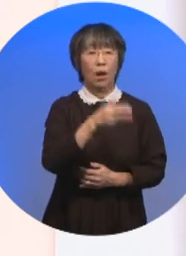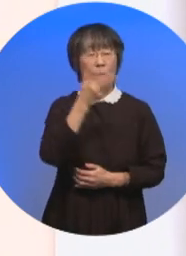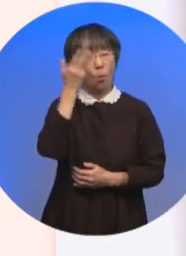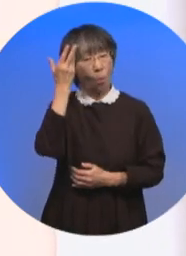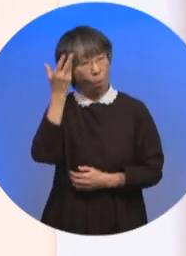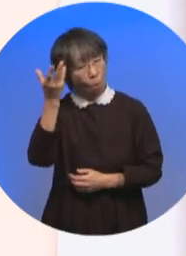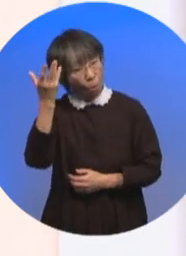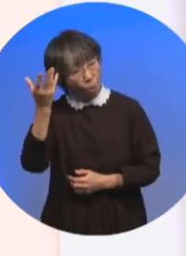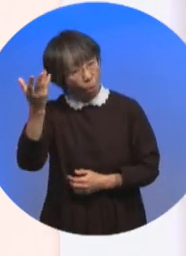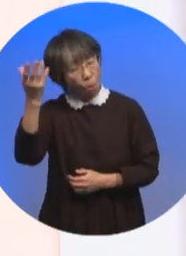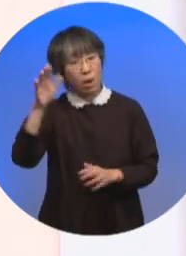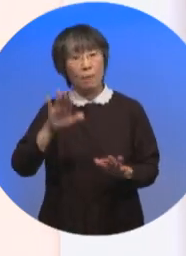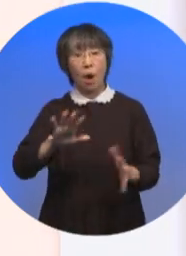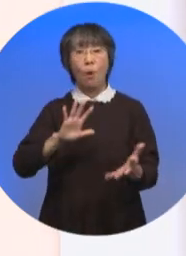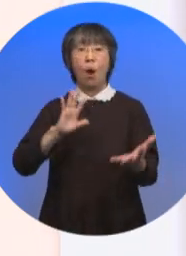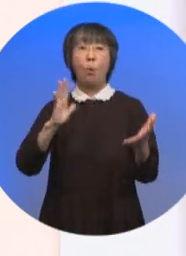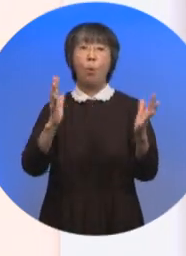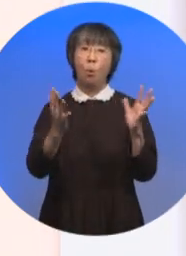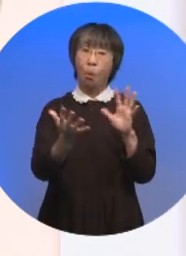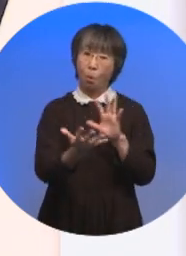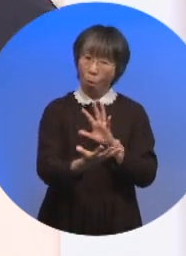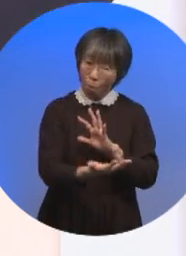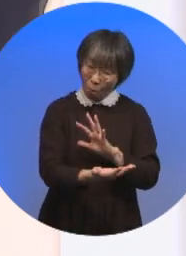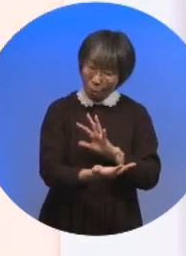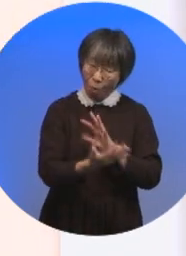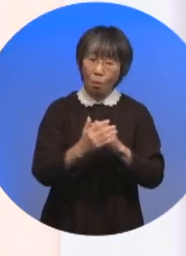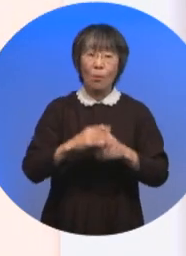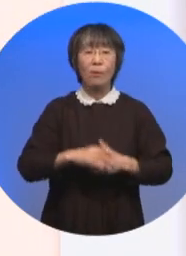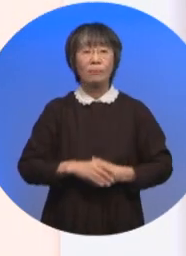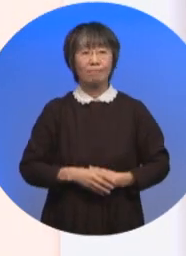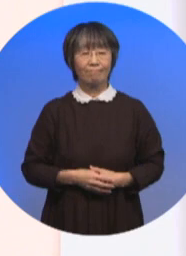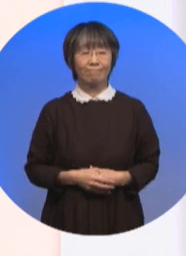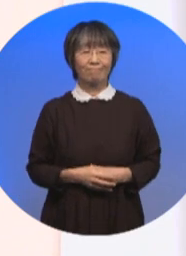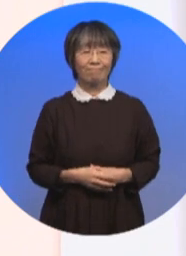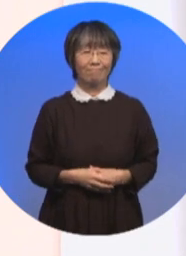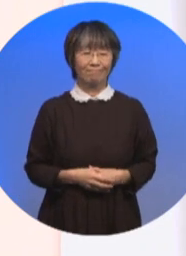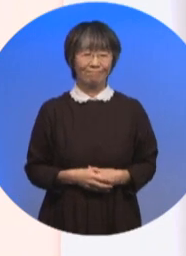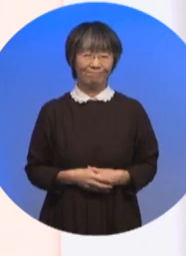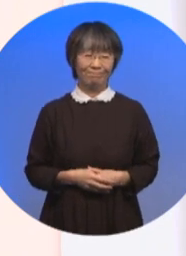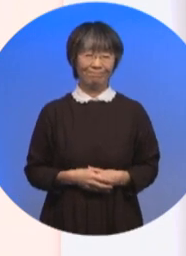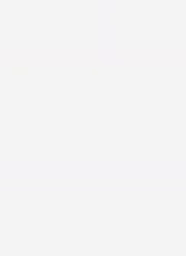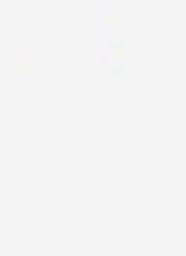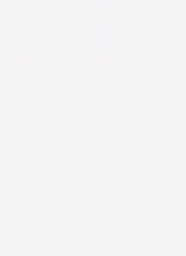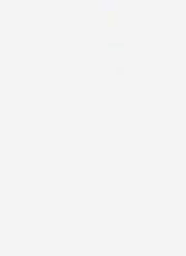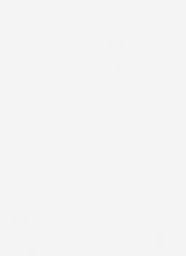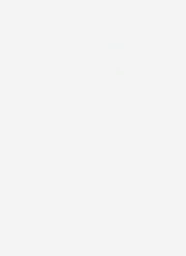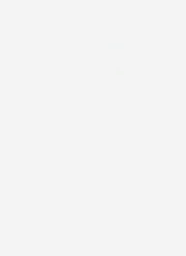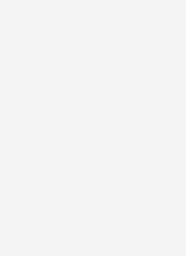行ってたなっていうのを、思い出すね。もう、すごいですもんね。